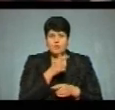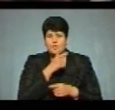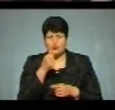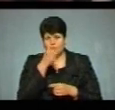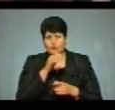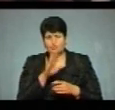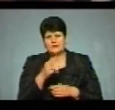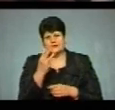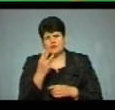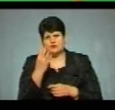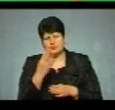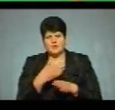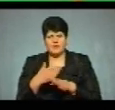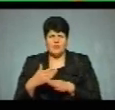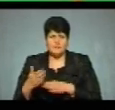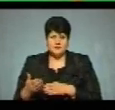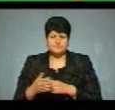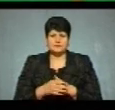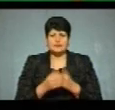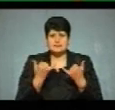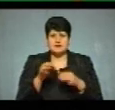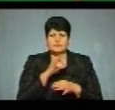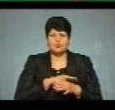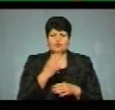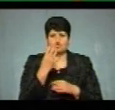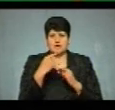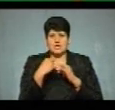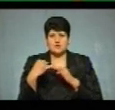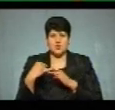буде 3-4 етапи. Зараз використовуємо 4 столи.